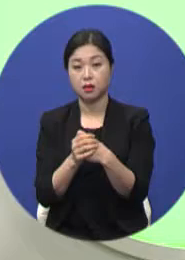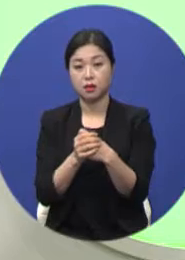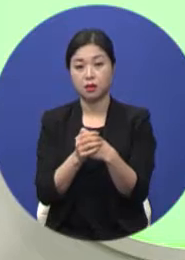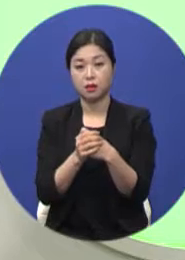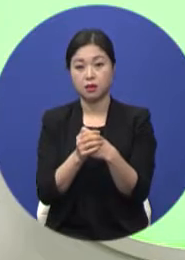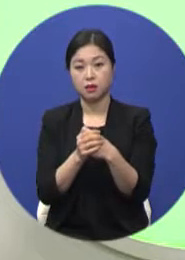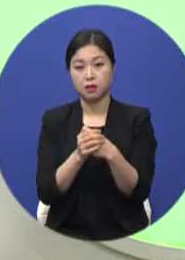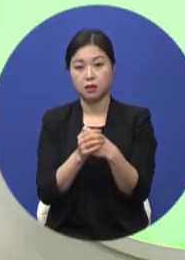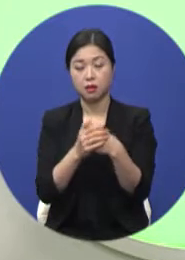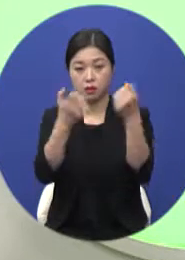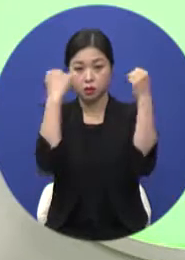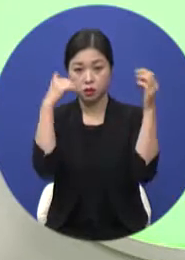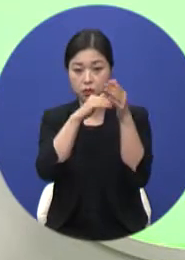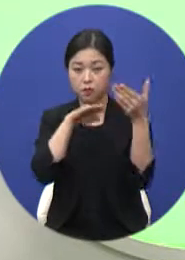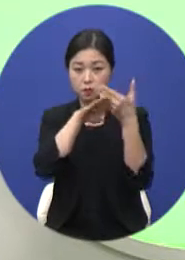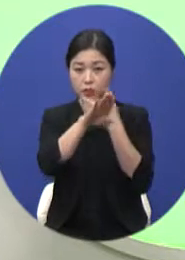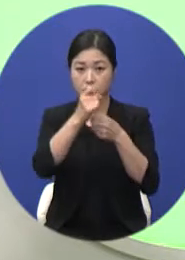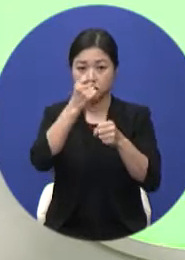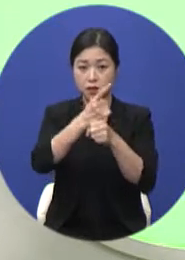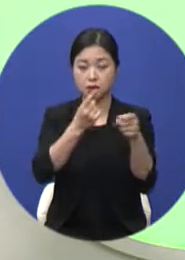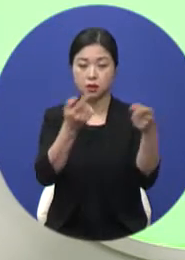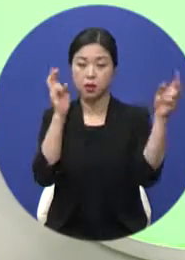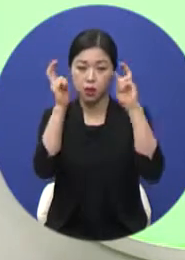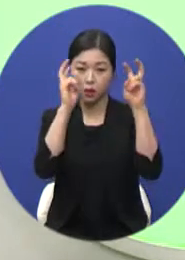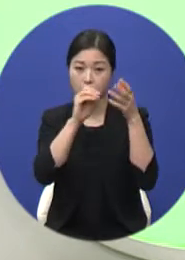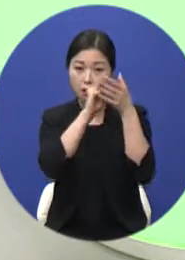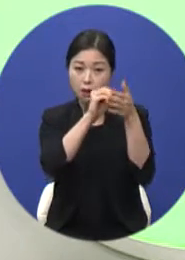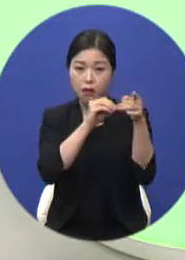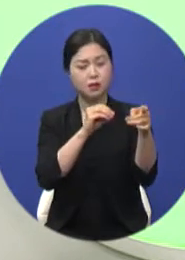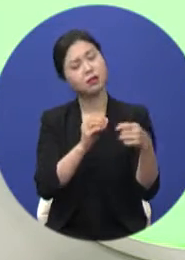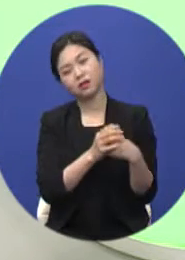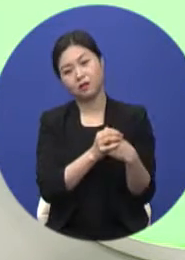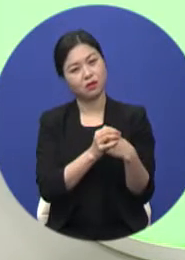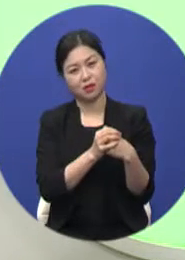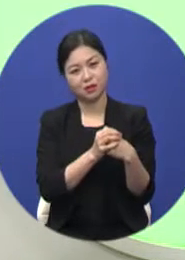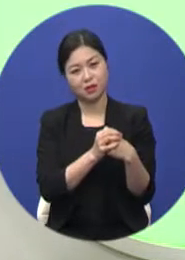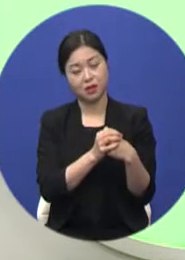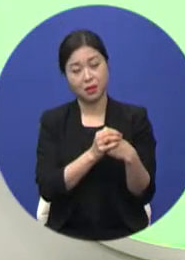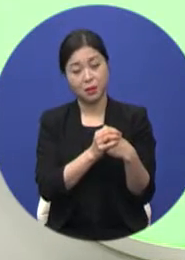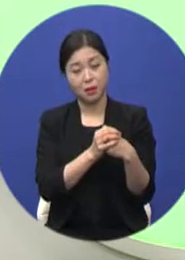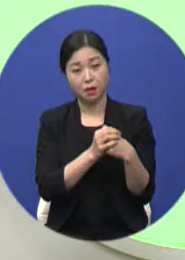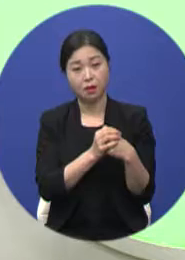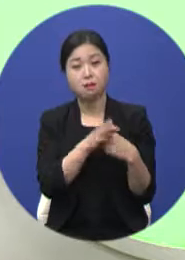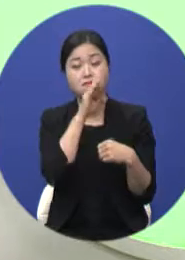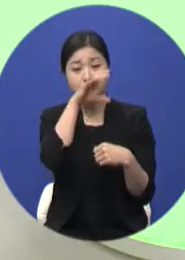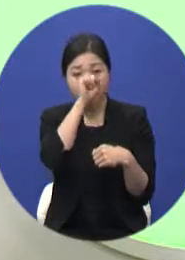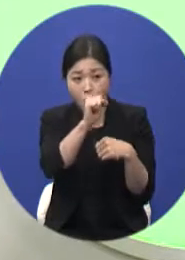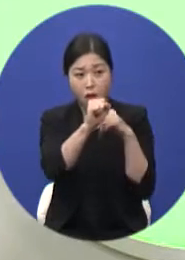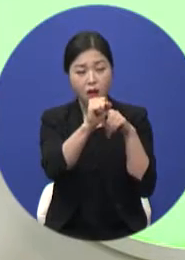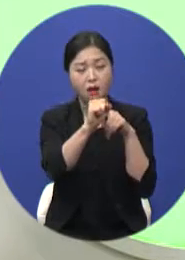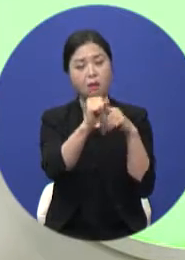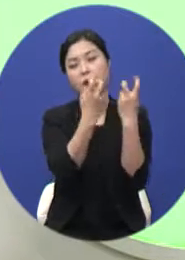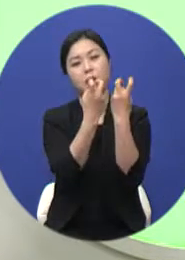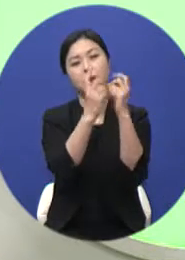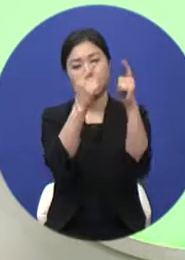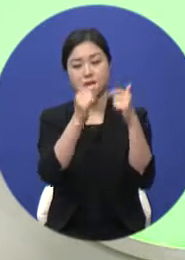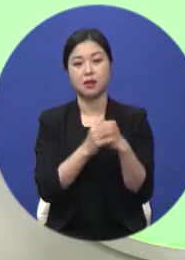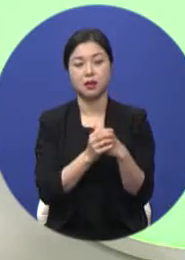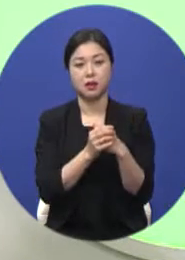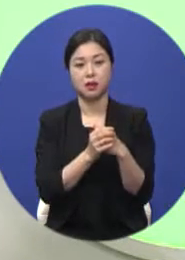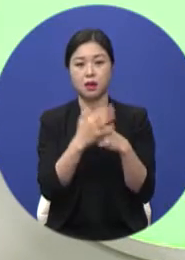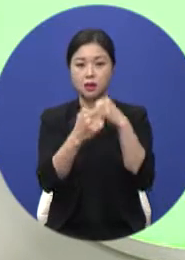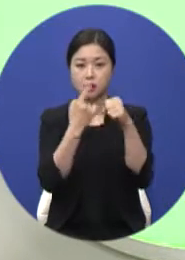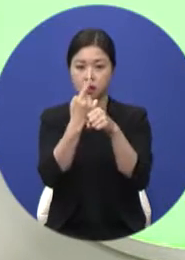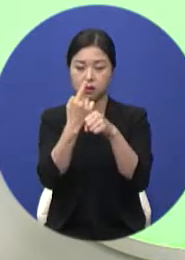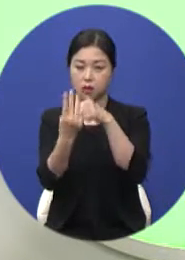그냥 1차적으로 졸업하자마자 그냥 취업이 되는 거가 정상이 아니라는 거예요. 그렇죠. 네. 물론 그 기간이 2년, 3년,